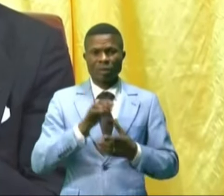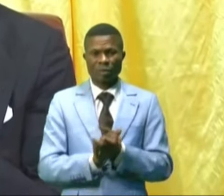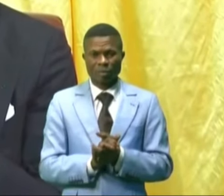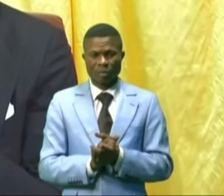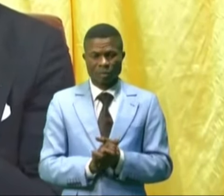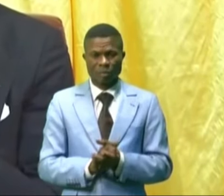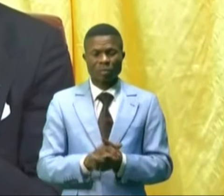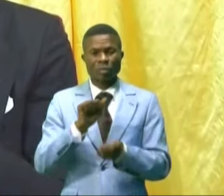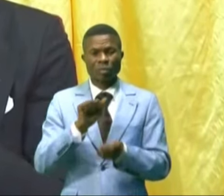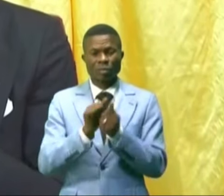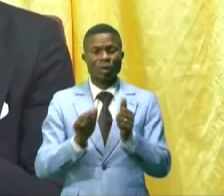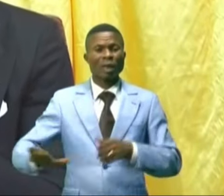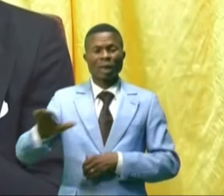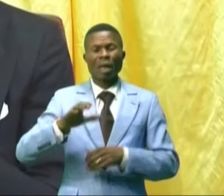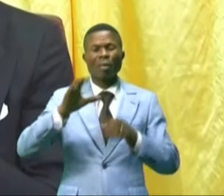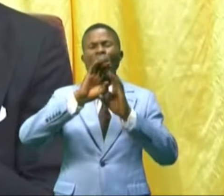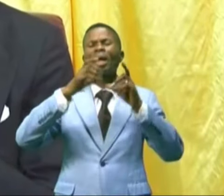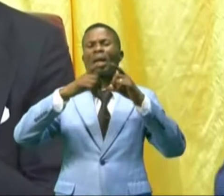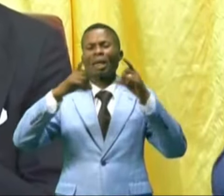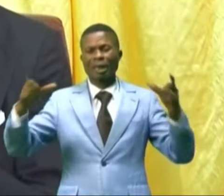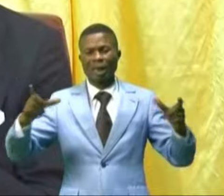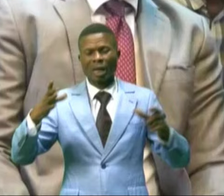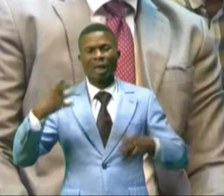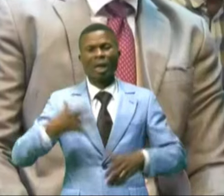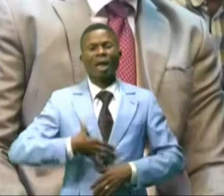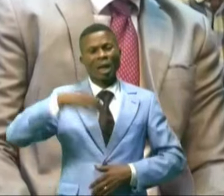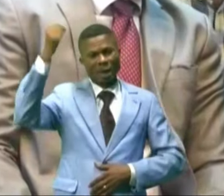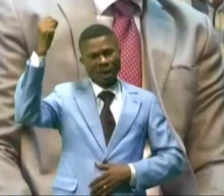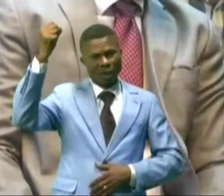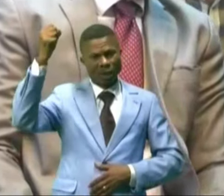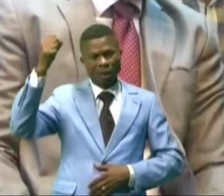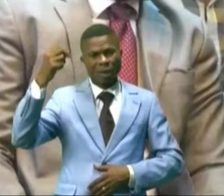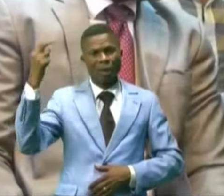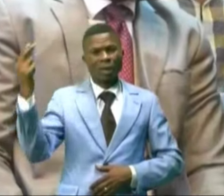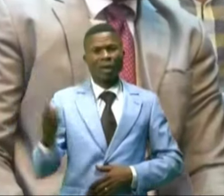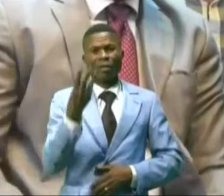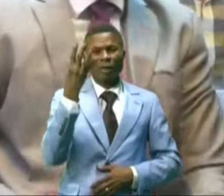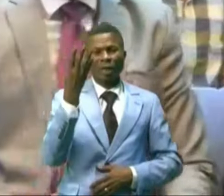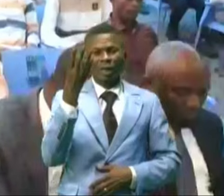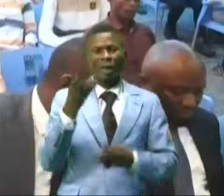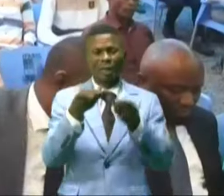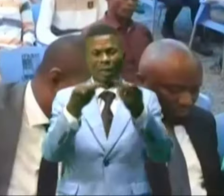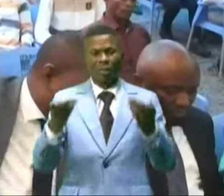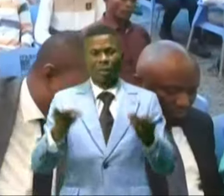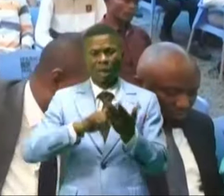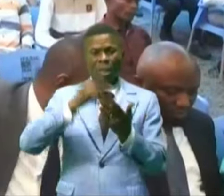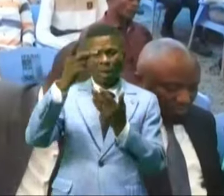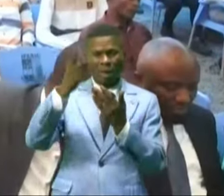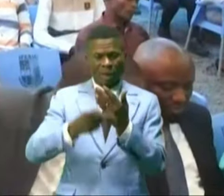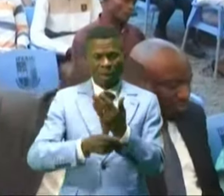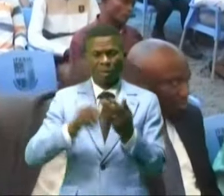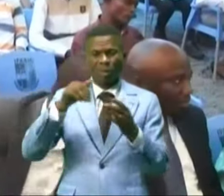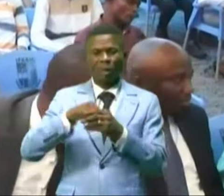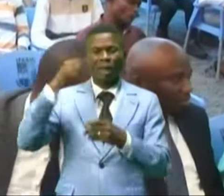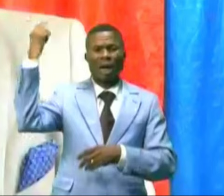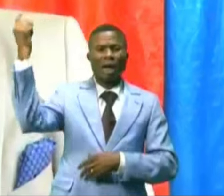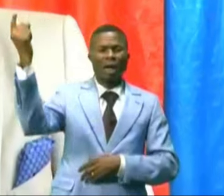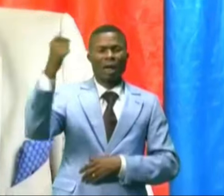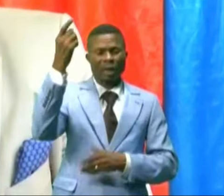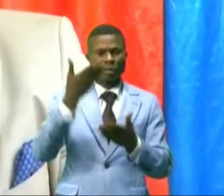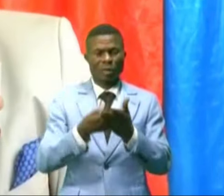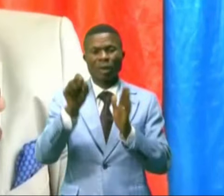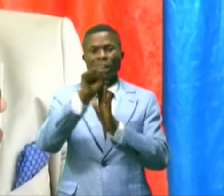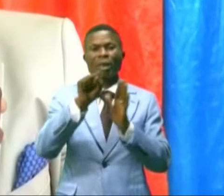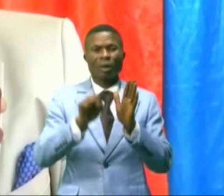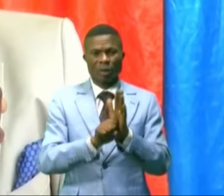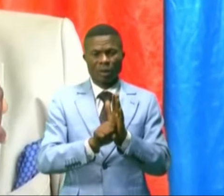pays continuent à gagner à titre indicatif à peu près 24 places au classement de Reporters sans frontières. De statistiques